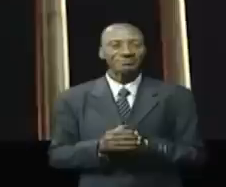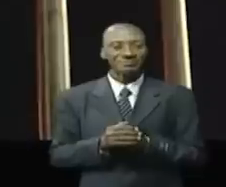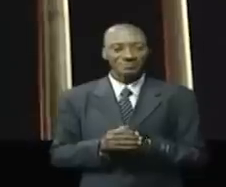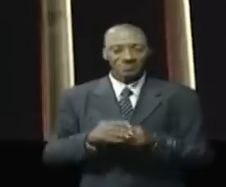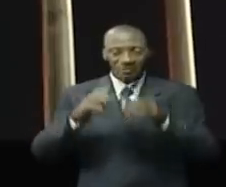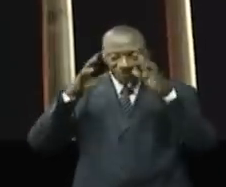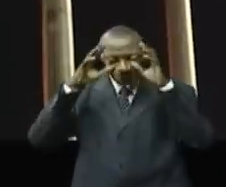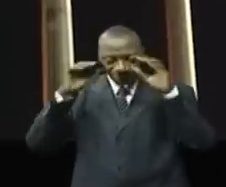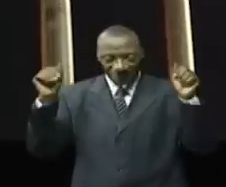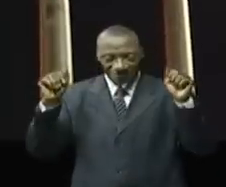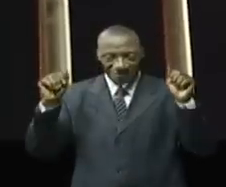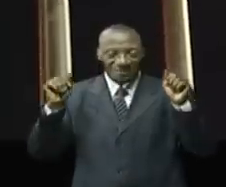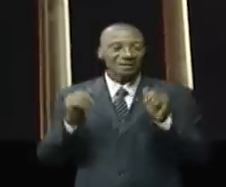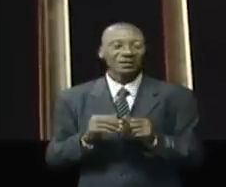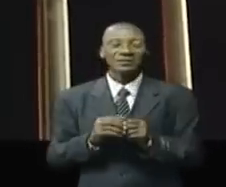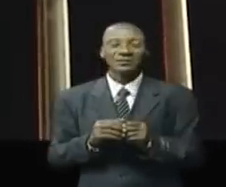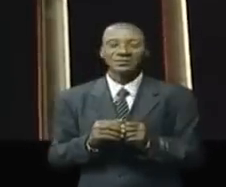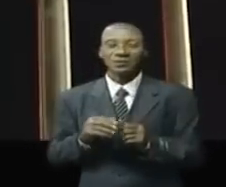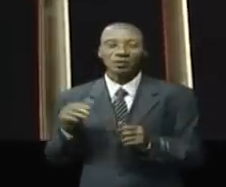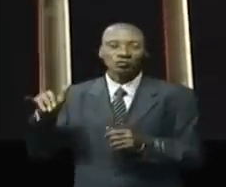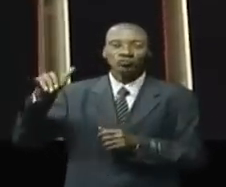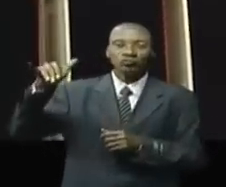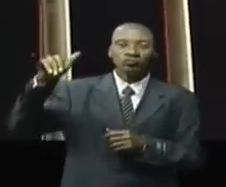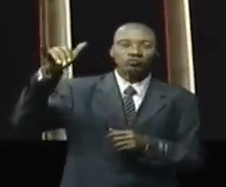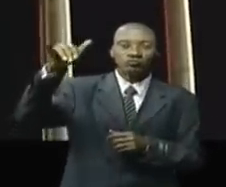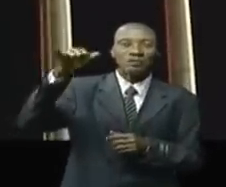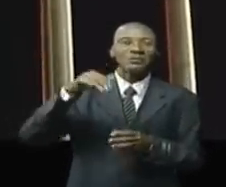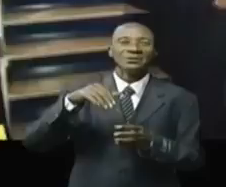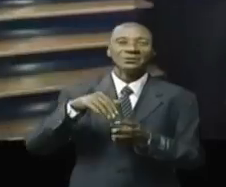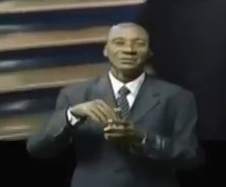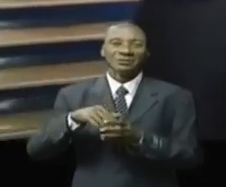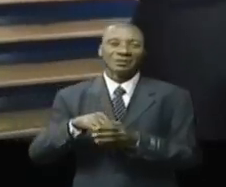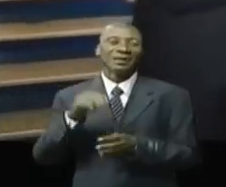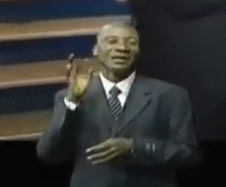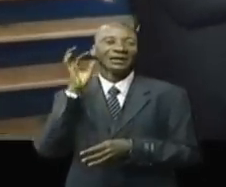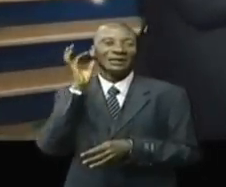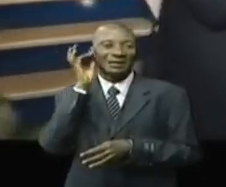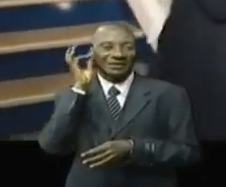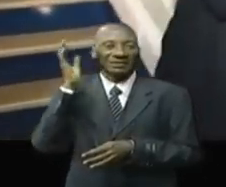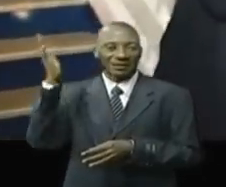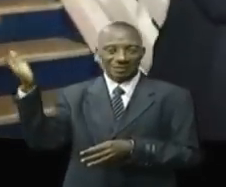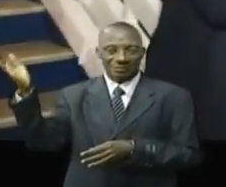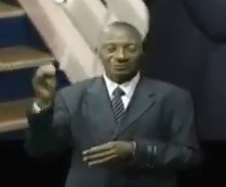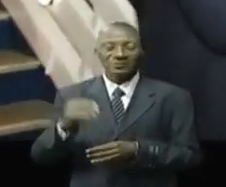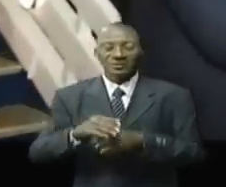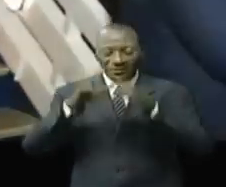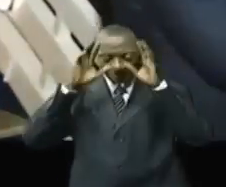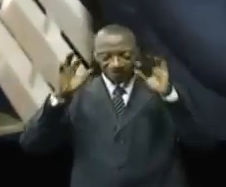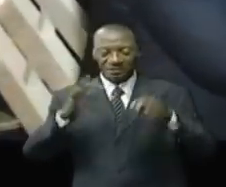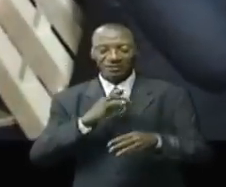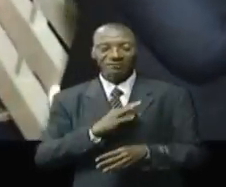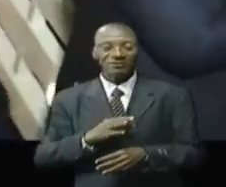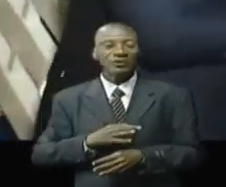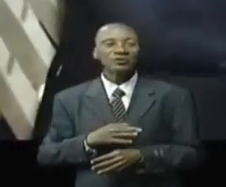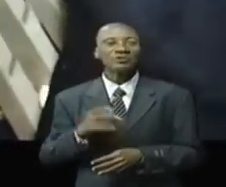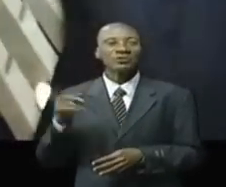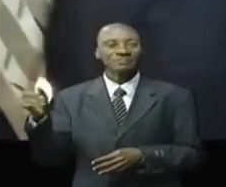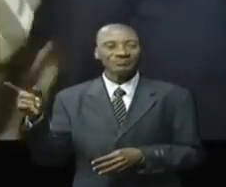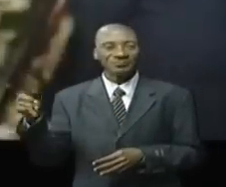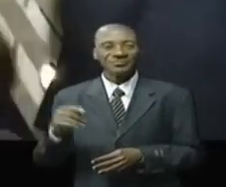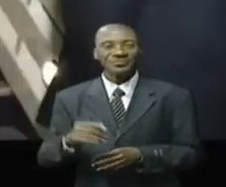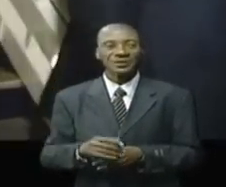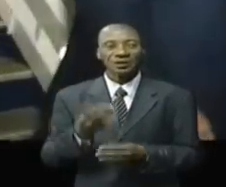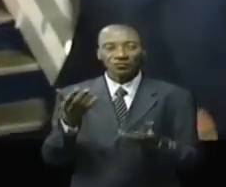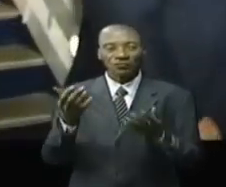l'aéroport international Jomo Kenyatta, le président de la République, Félix-Antoine Tshisekedi Tshilombo, s'est fait une idée claire de ce